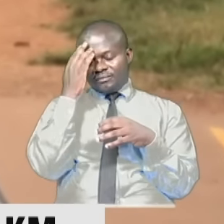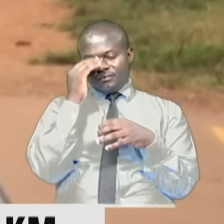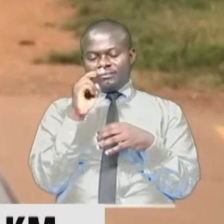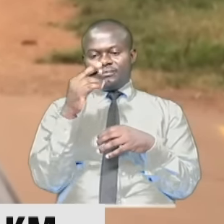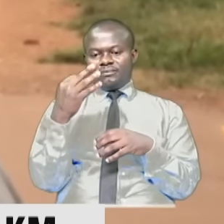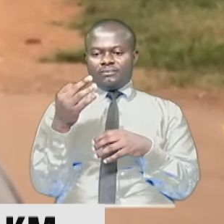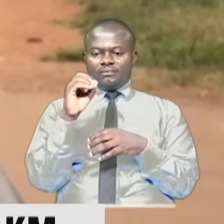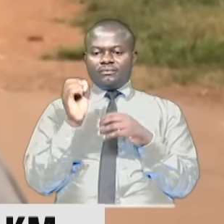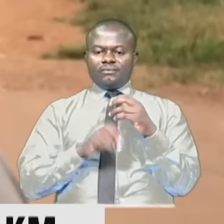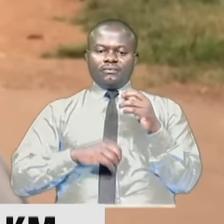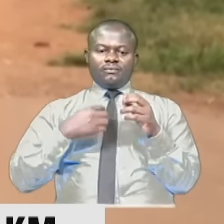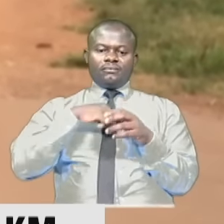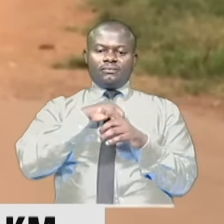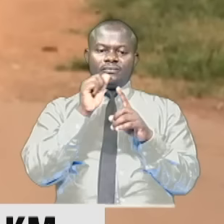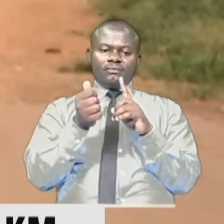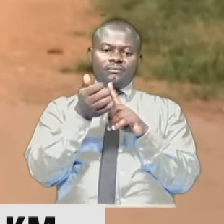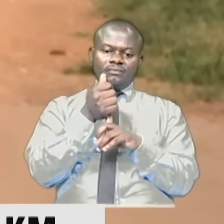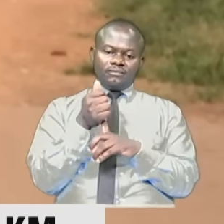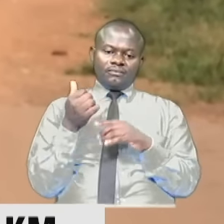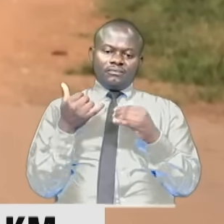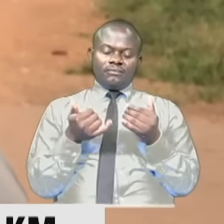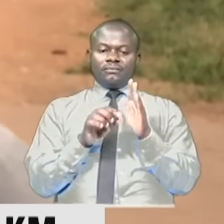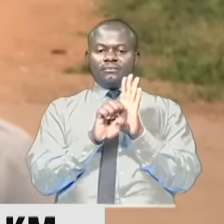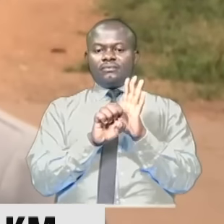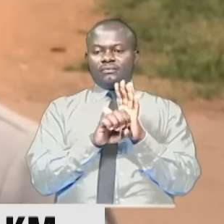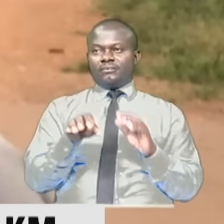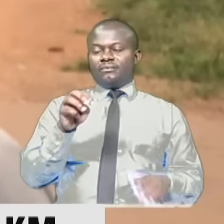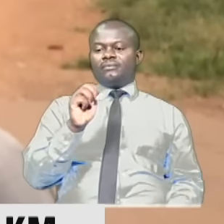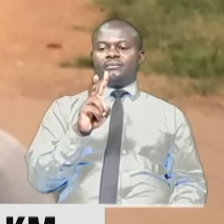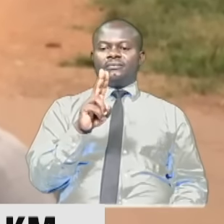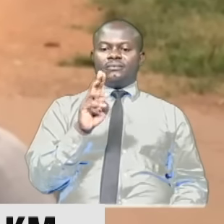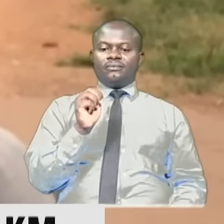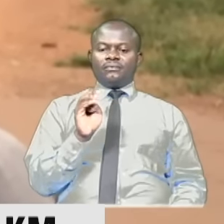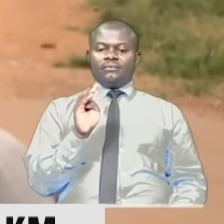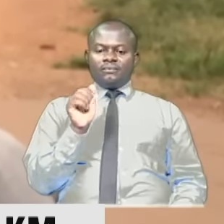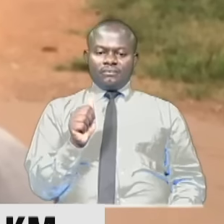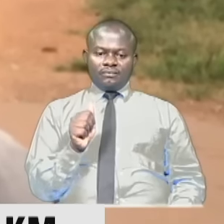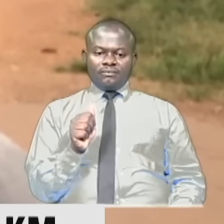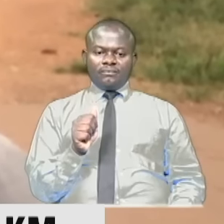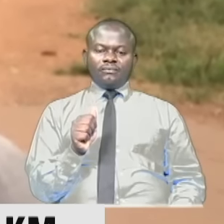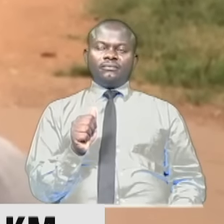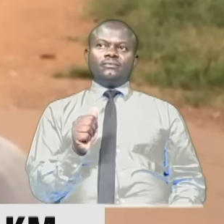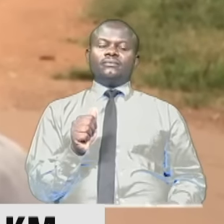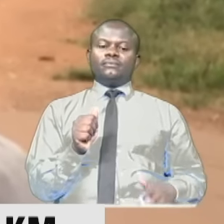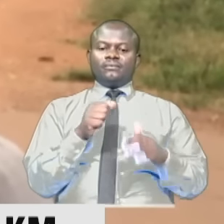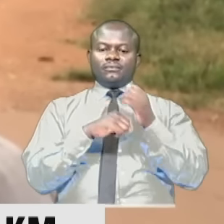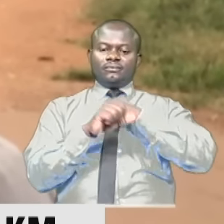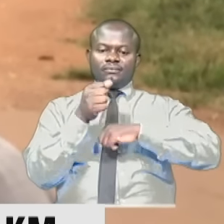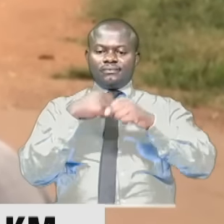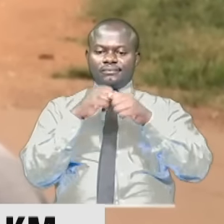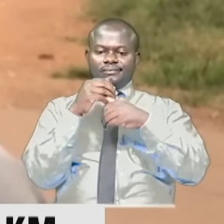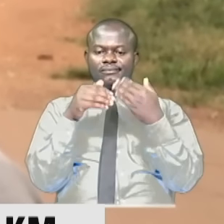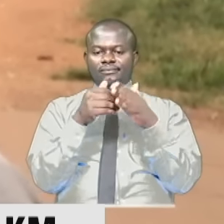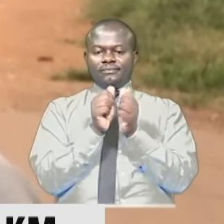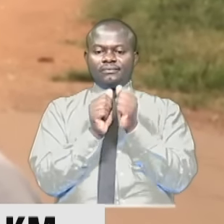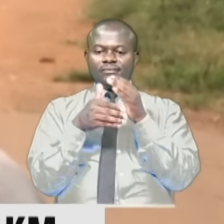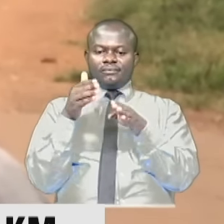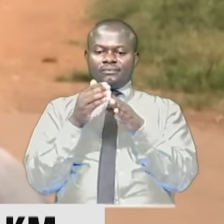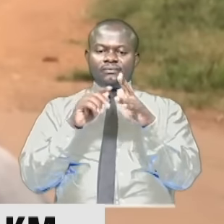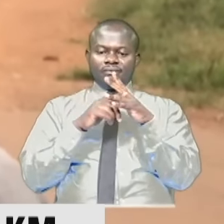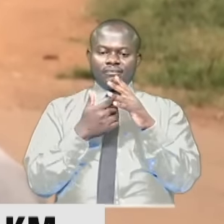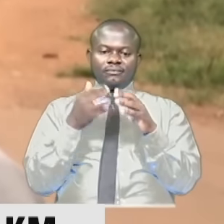23% tube twayigeraho urugero hari urugomero rwa Muvumba Marite Papas Dam ibikorwa byo kurwubaka